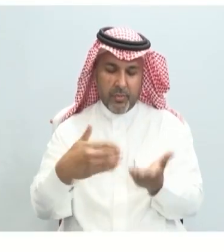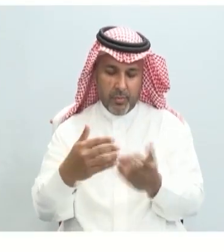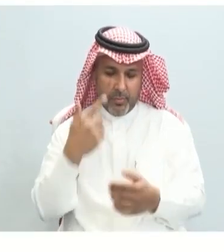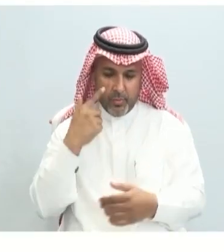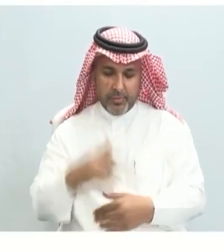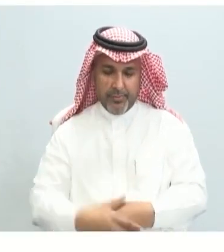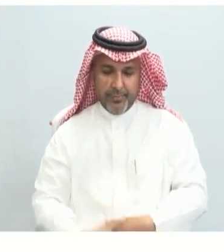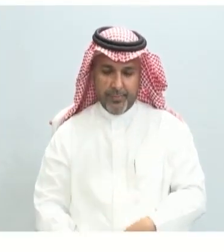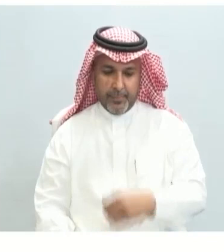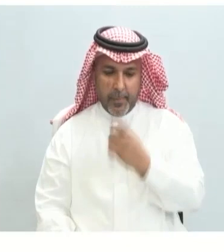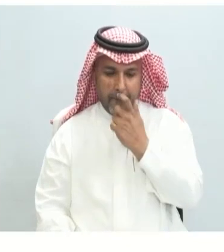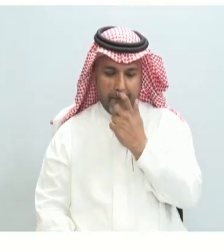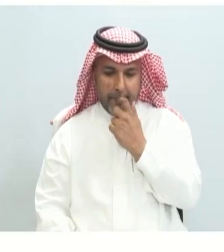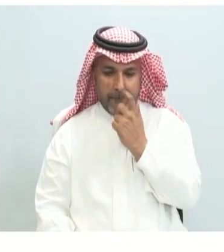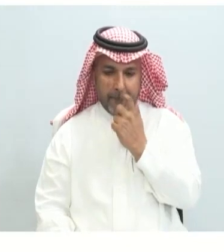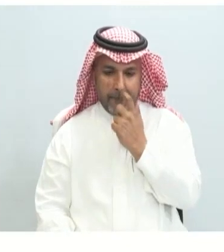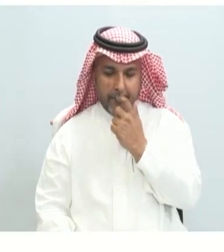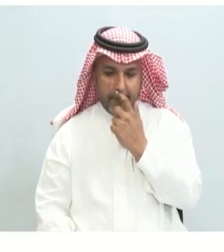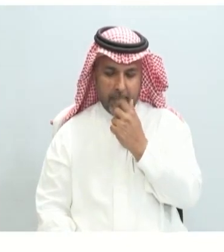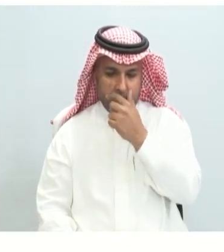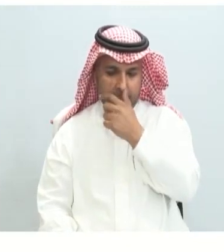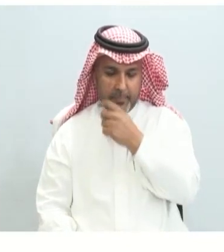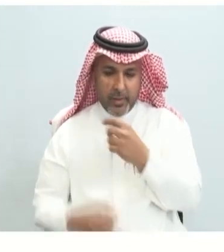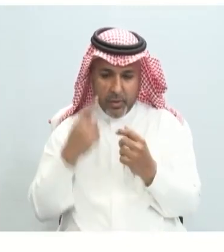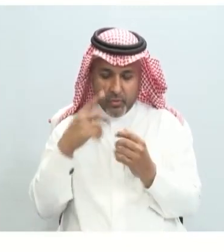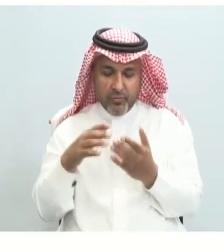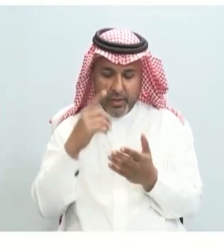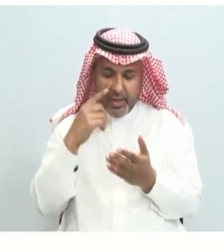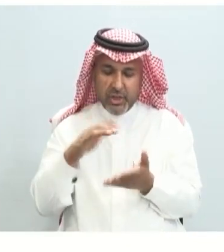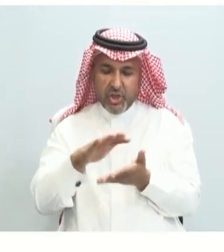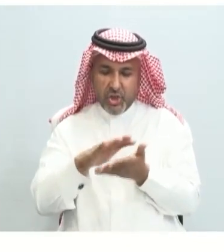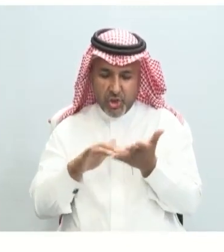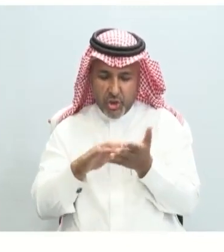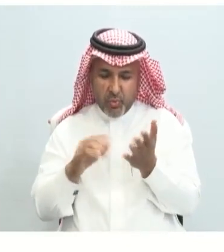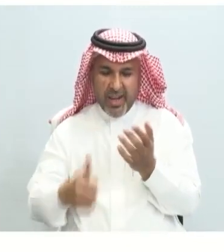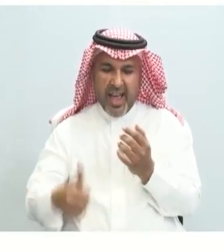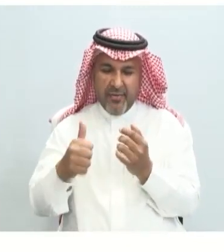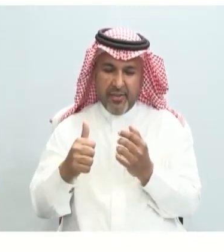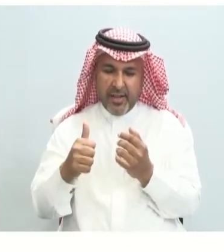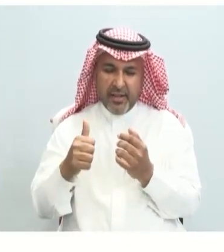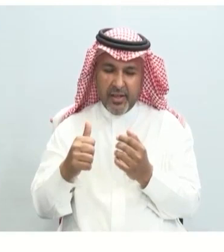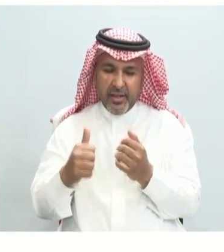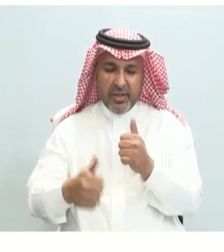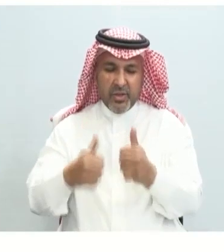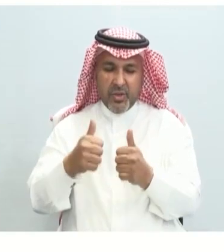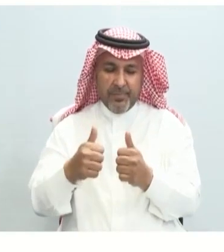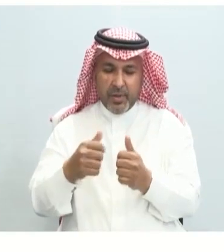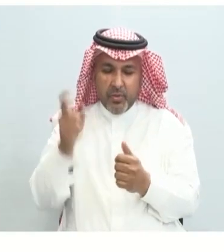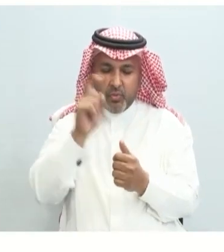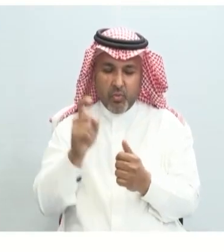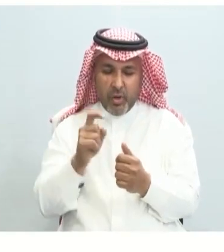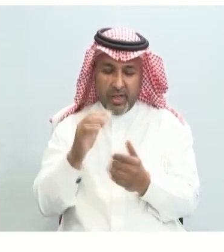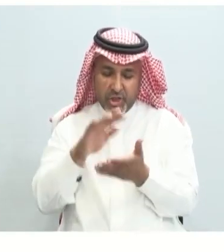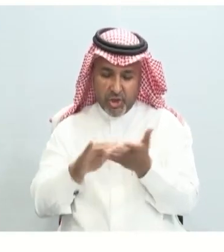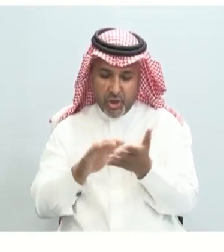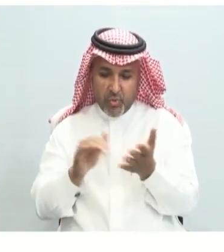السؤال نشوف المعطيات الان دائما تسويلك جدول حتى لو هو ما سوى لك جدول تحول تسوي جدول تلخص فيه المعطيات